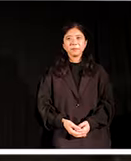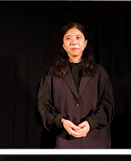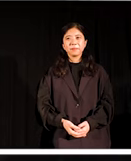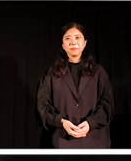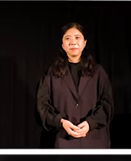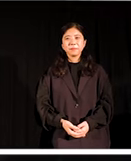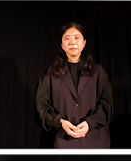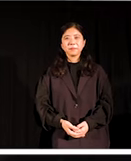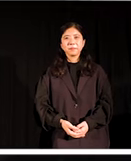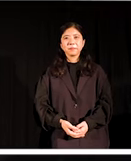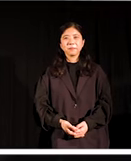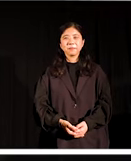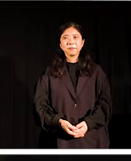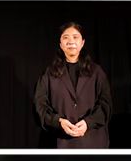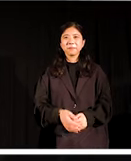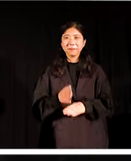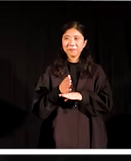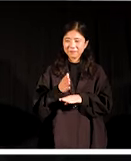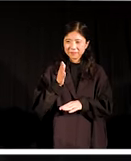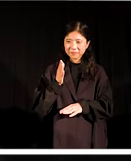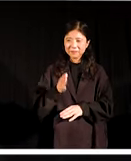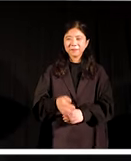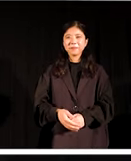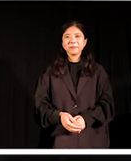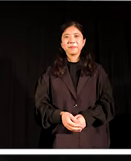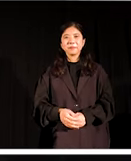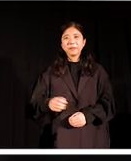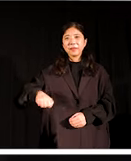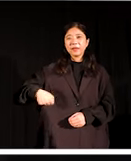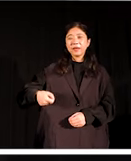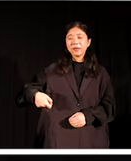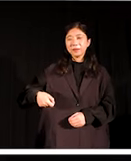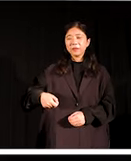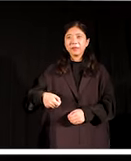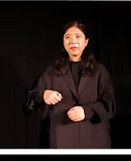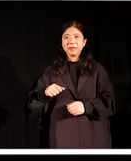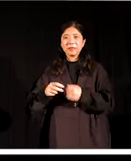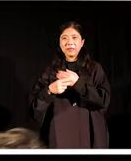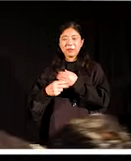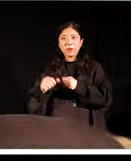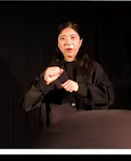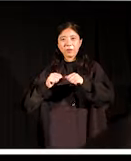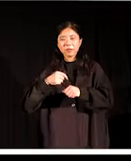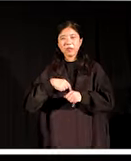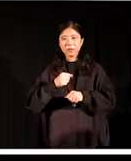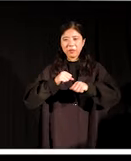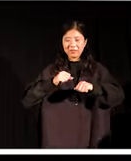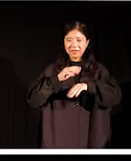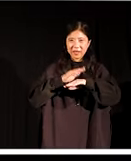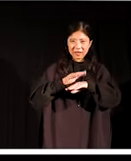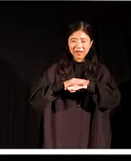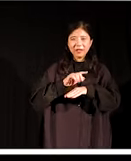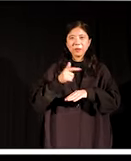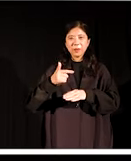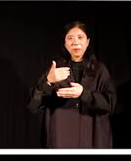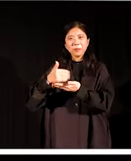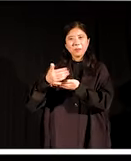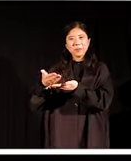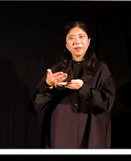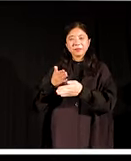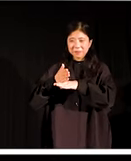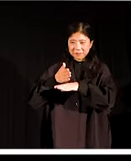たありがとうございましたまり子さんにはカンボジアの医療活動そしてご自身の生き方え色々お話伺いまし